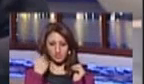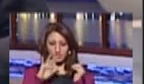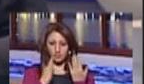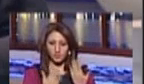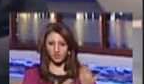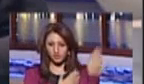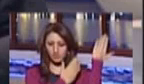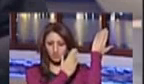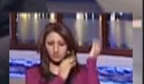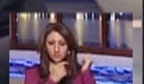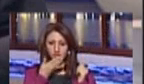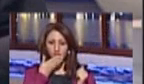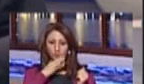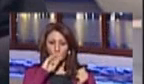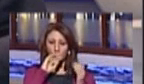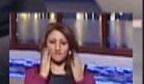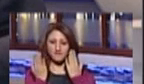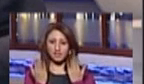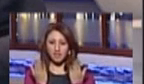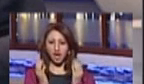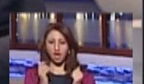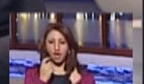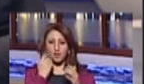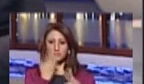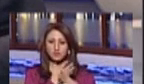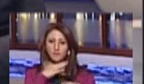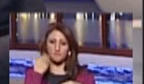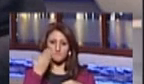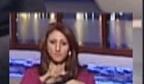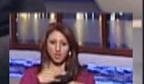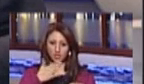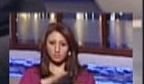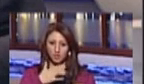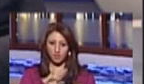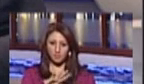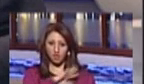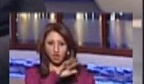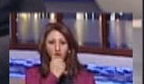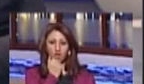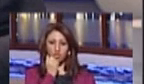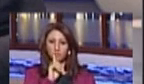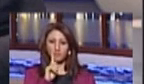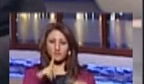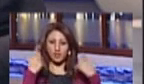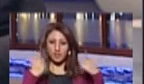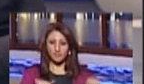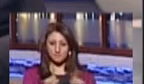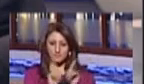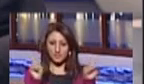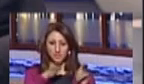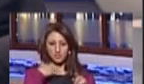من الشباب البريء اللي سقطوا بدون اي ذنب في ميادين وشوارع مصر.